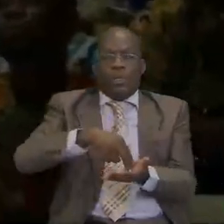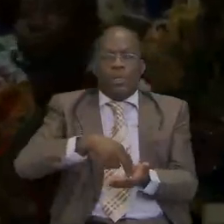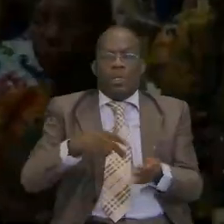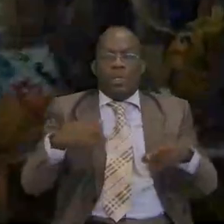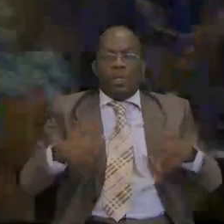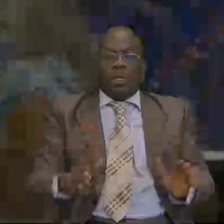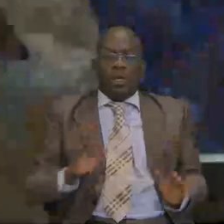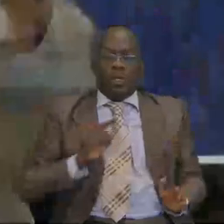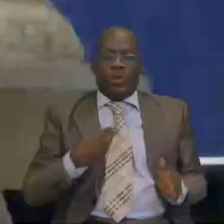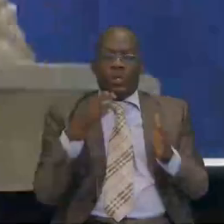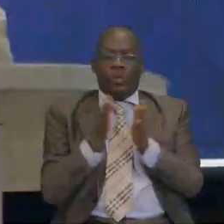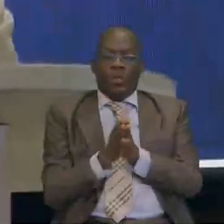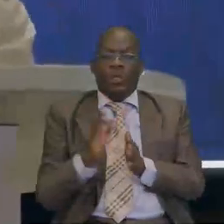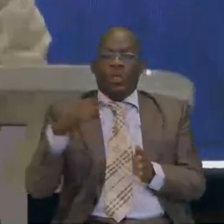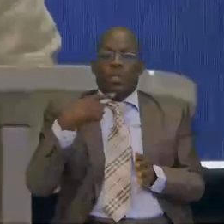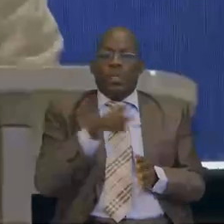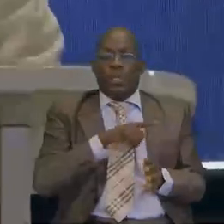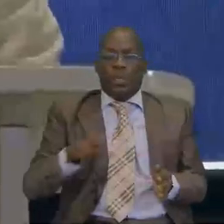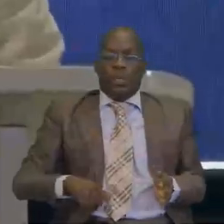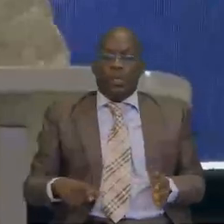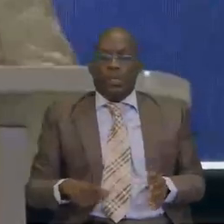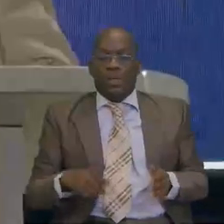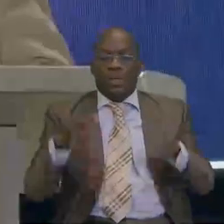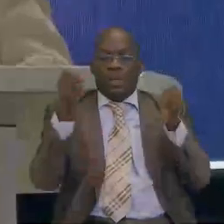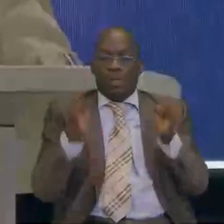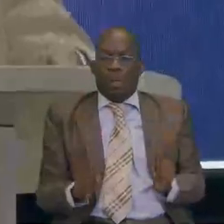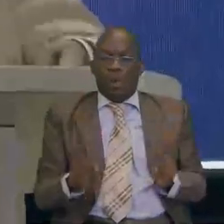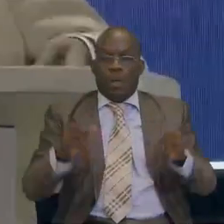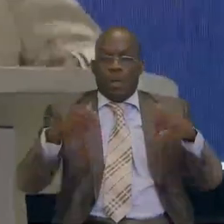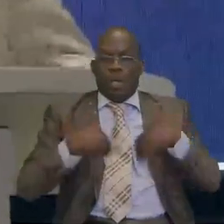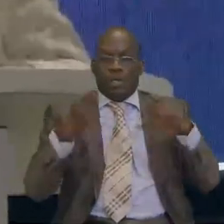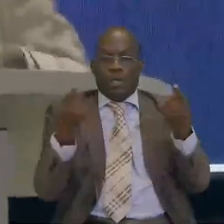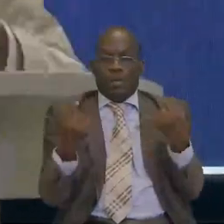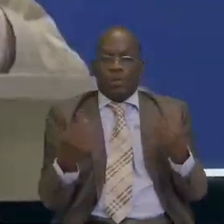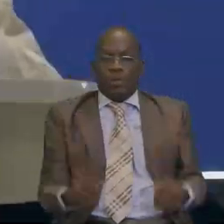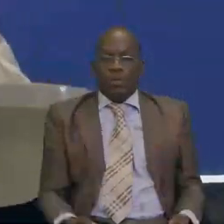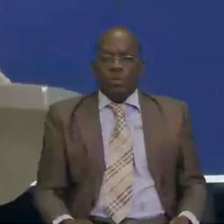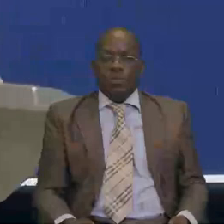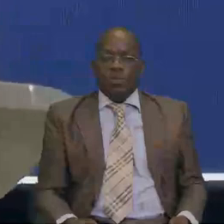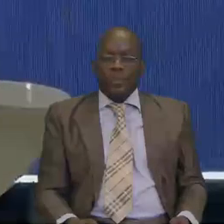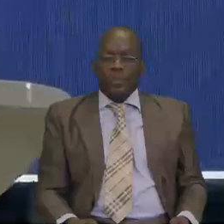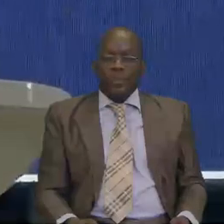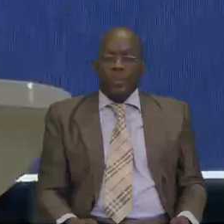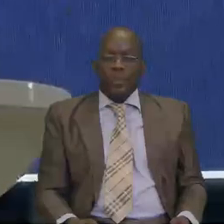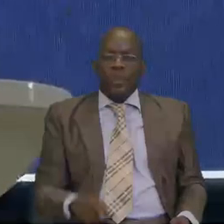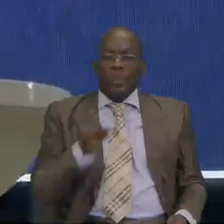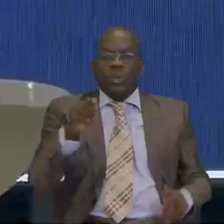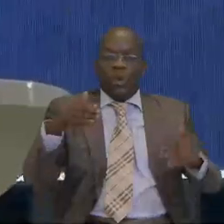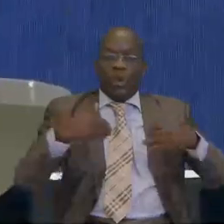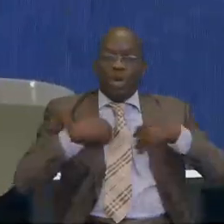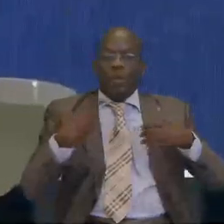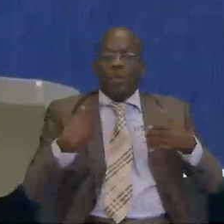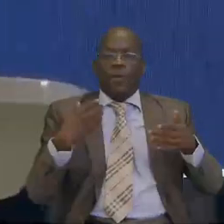Lève-toi et prions. Parle au Seigneur. La puissance est venue. Tu